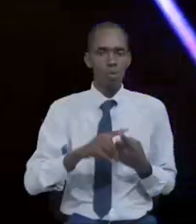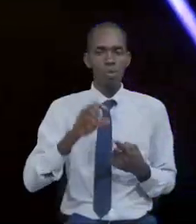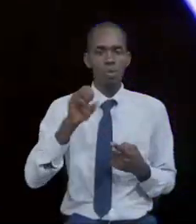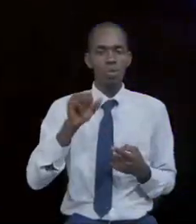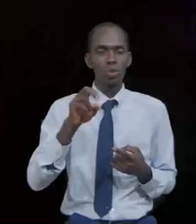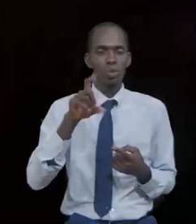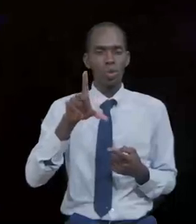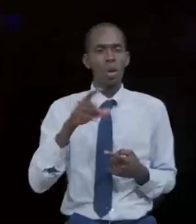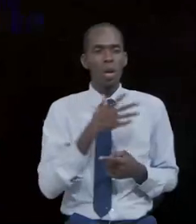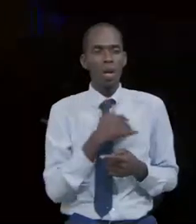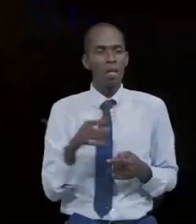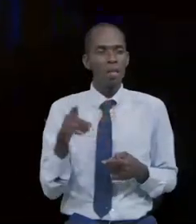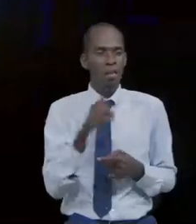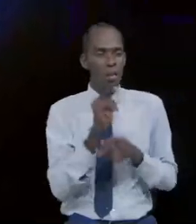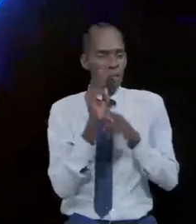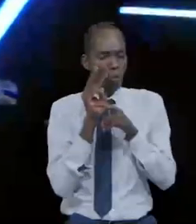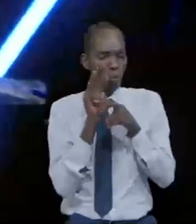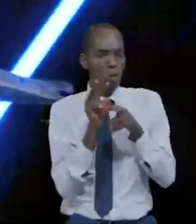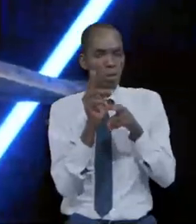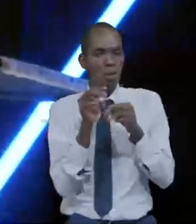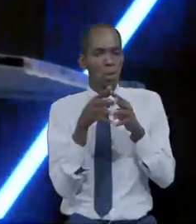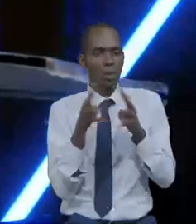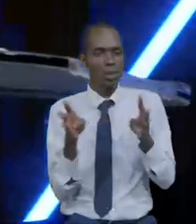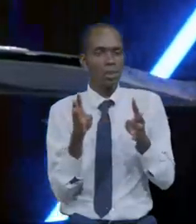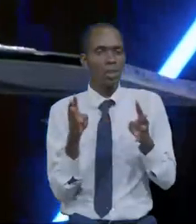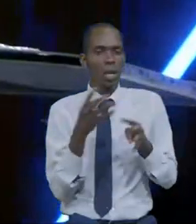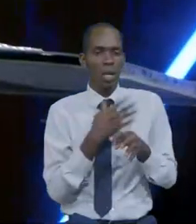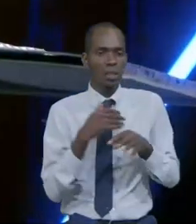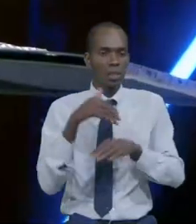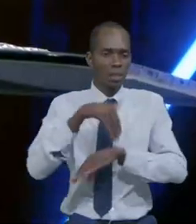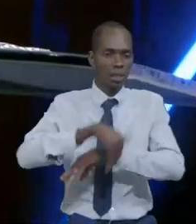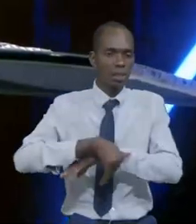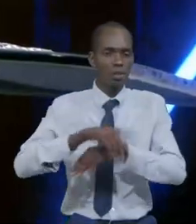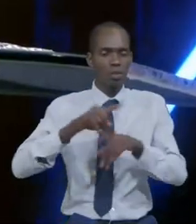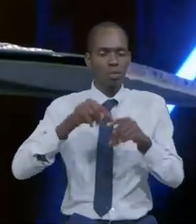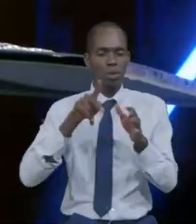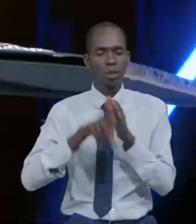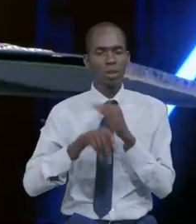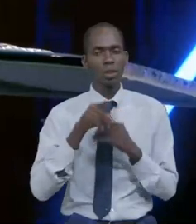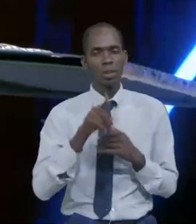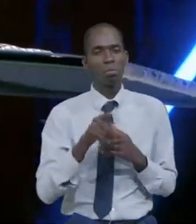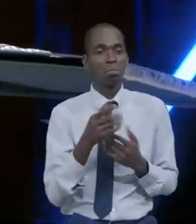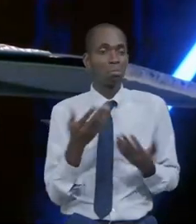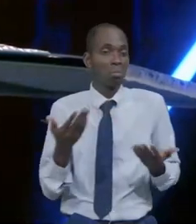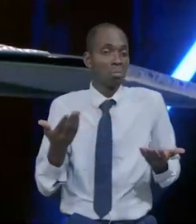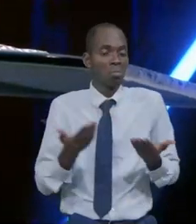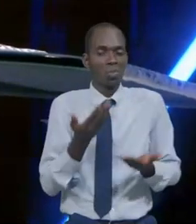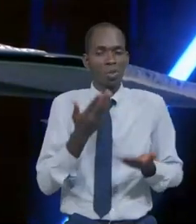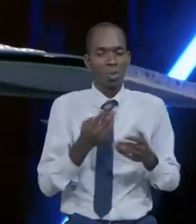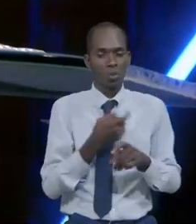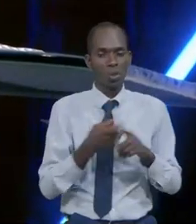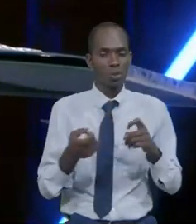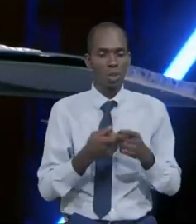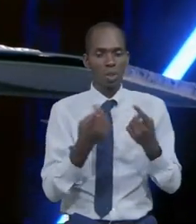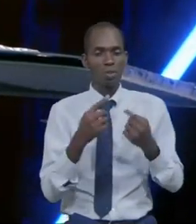Saul. On gardait les portes jour et nuit afin de lui ôter la vie. Quoique la persécution